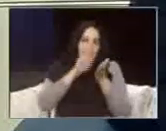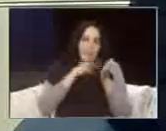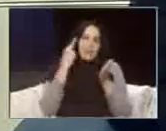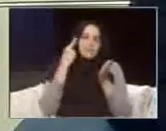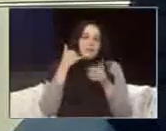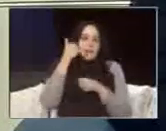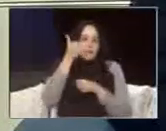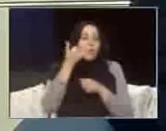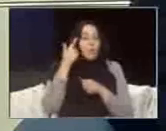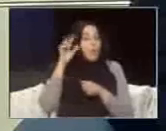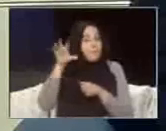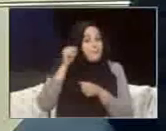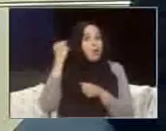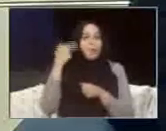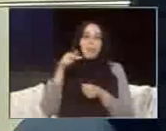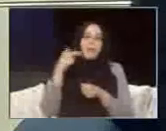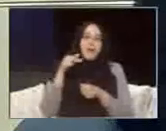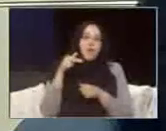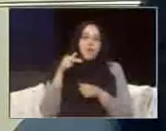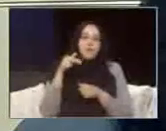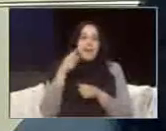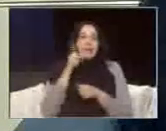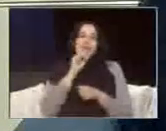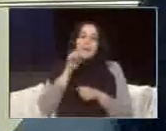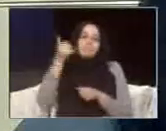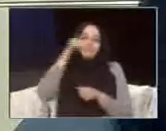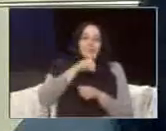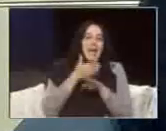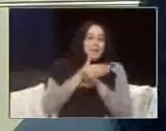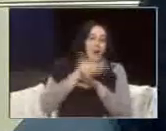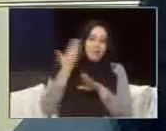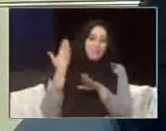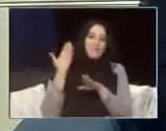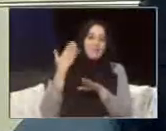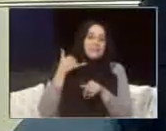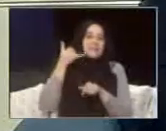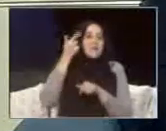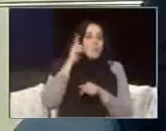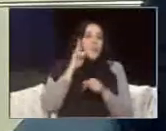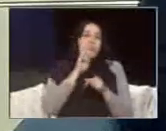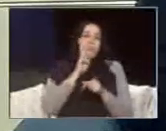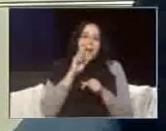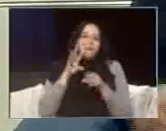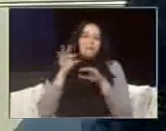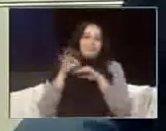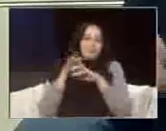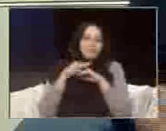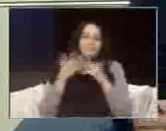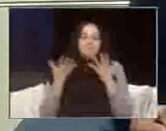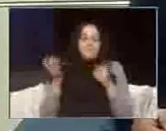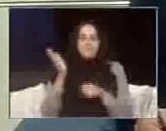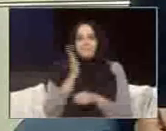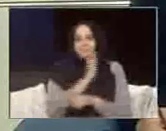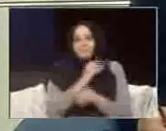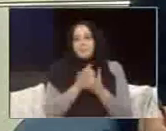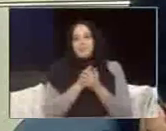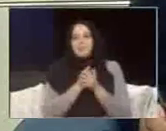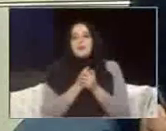حتى يأخذ منك زملاء الرقم ويعطى للشيخ إن شاء الله لينظر في هذه المشكلة. إلى فايزة من